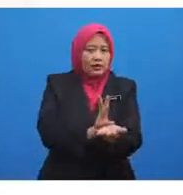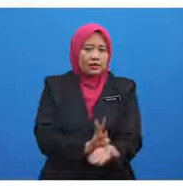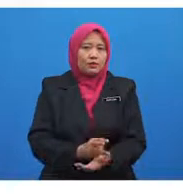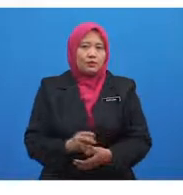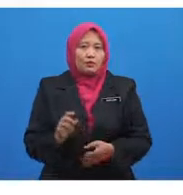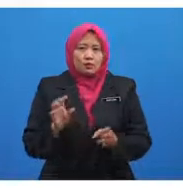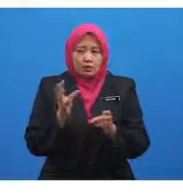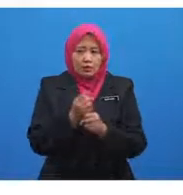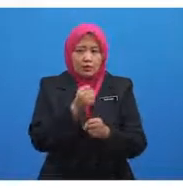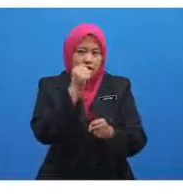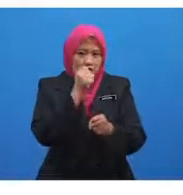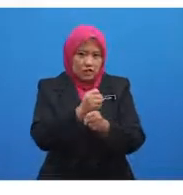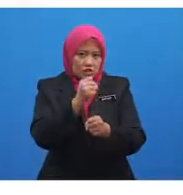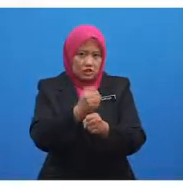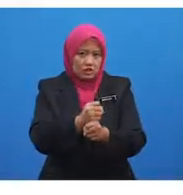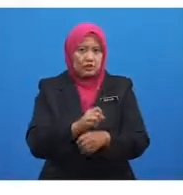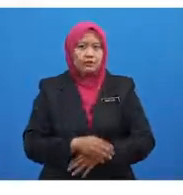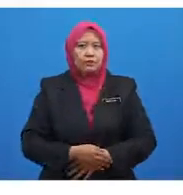orang bekerja,